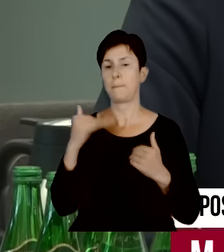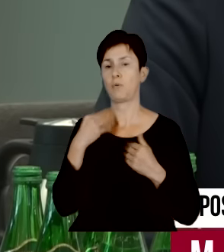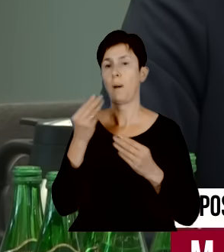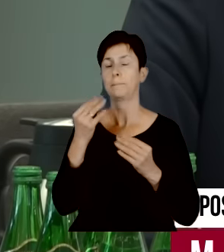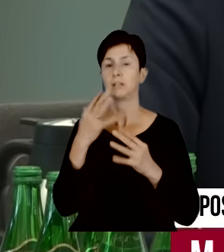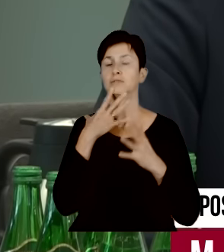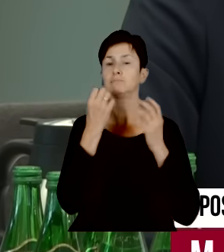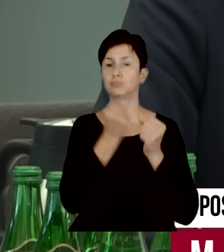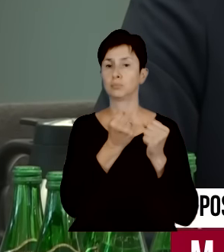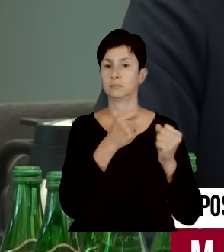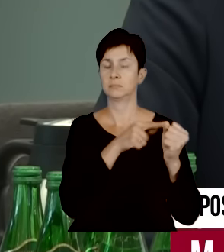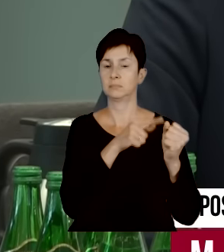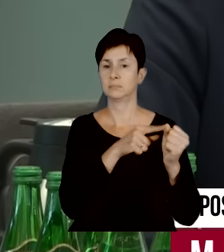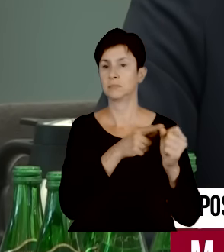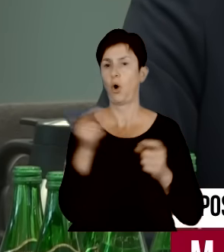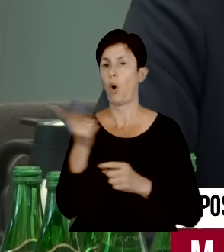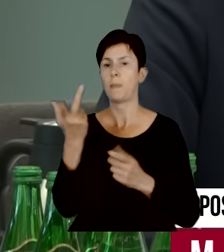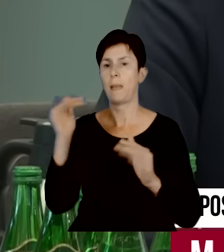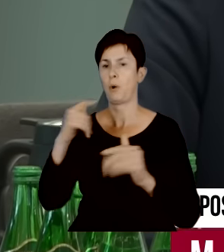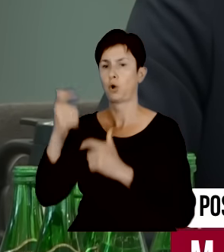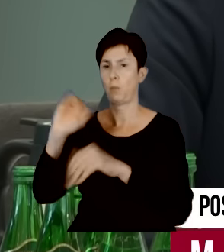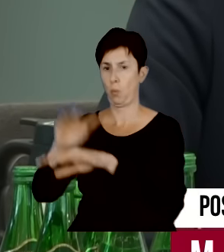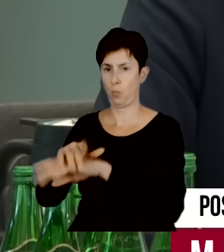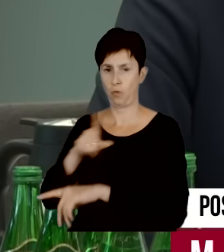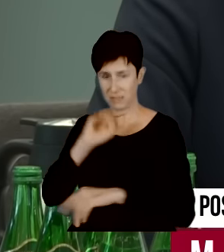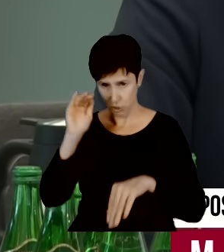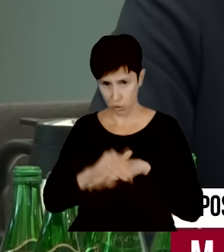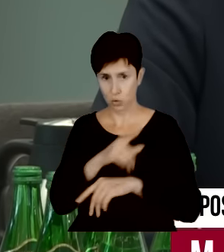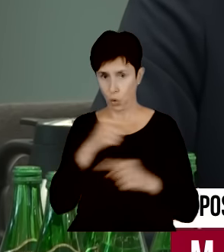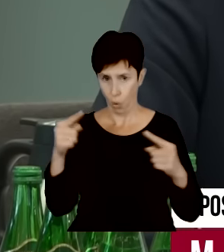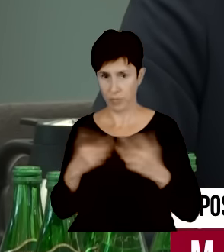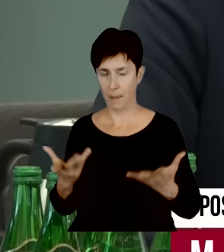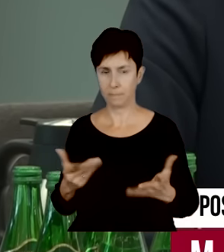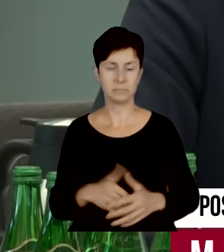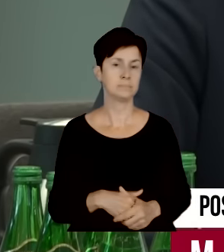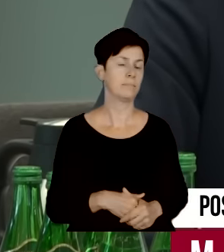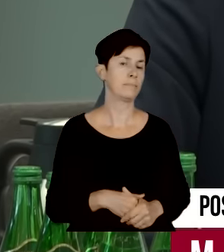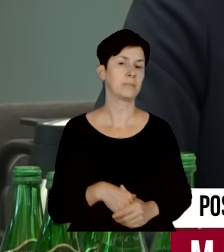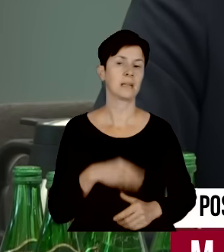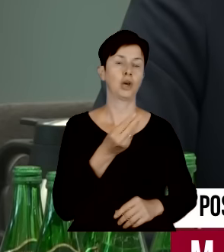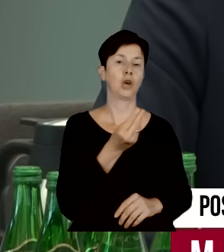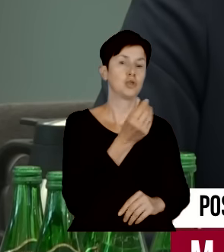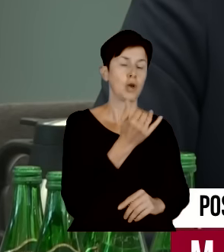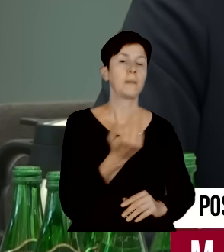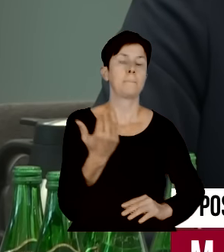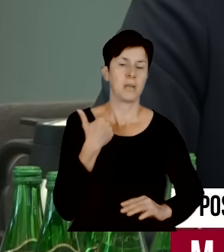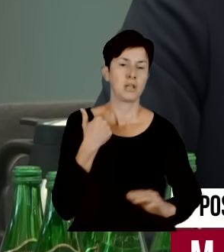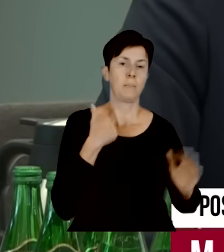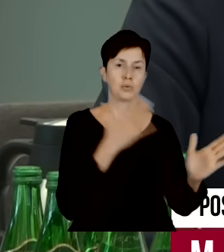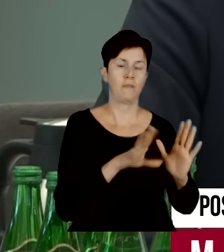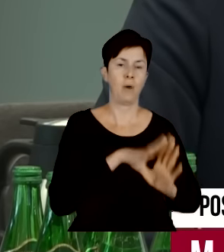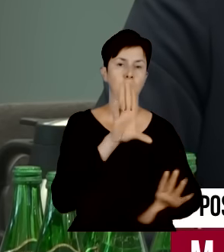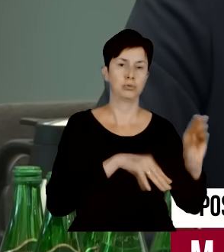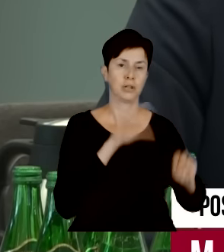zdali nie mogli zawrzeć umów Czy pan się z tym zgad opadam raz jeszcze środki były przygotowane w budżecie państwa